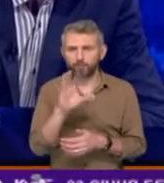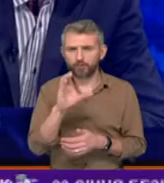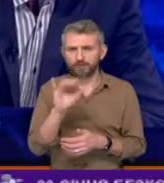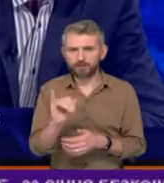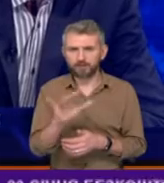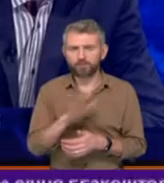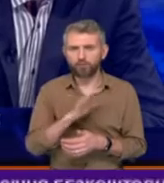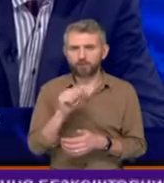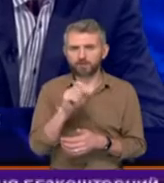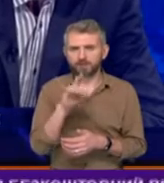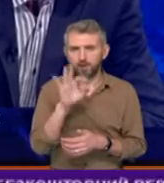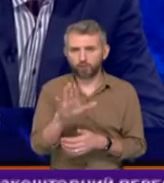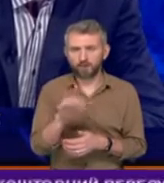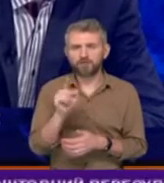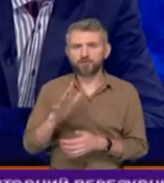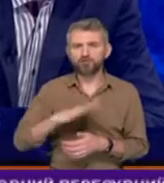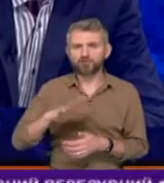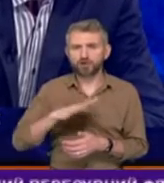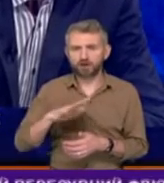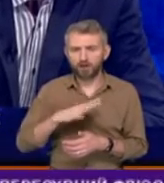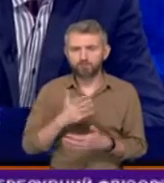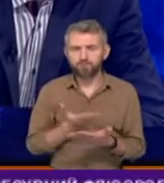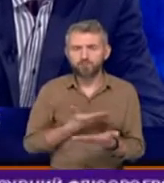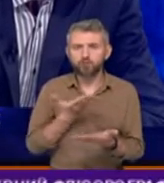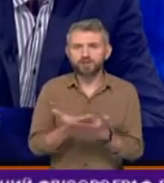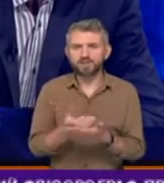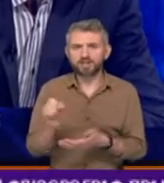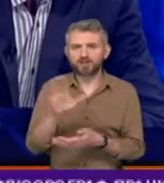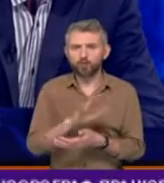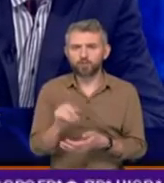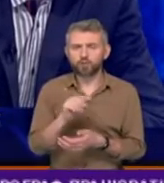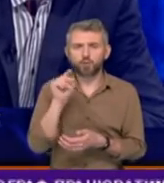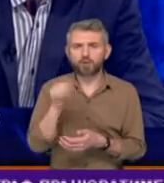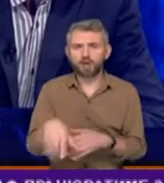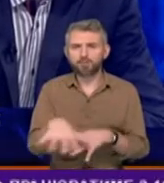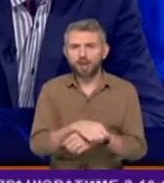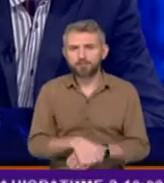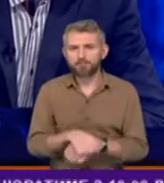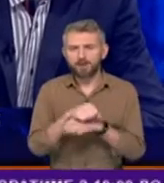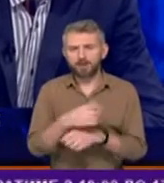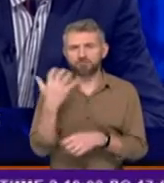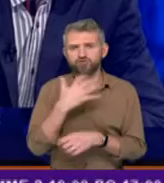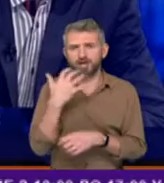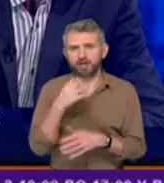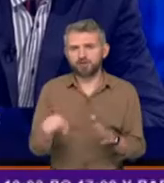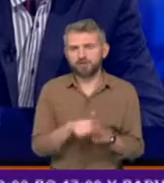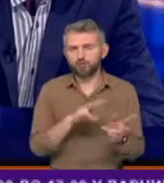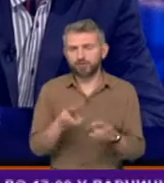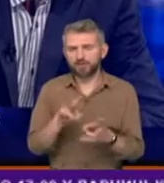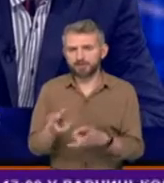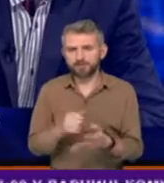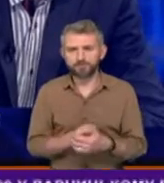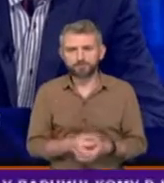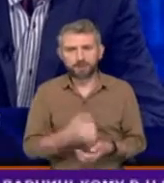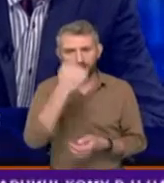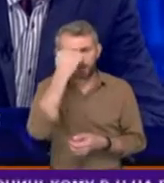був Азар, він чекав приподнести Європі, що там на Майдані чеченські терористи. Дякуємо за